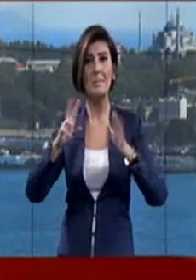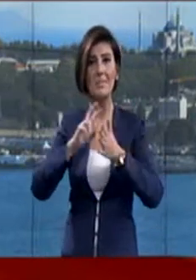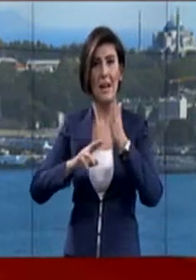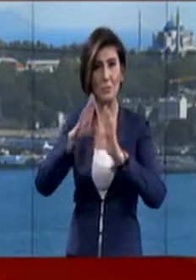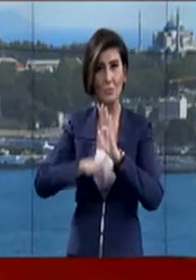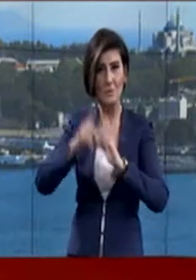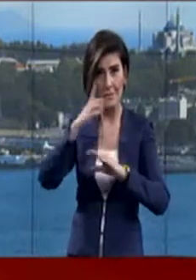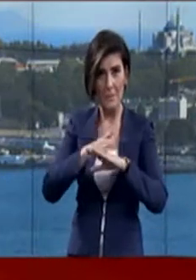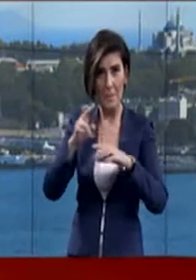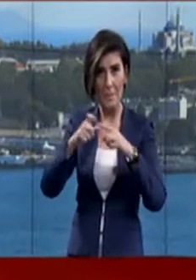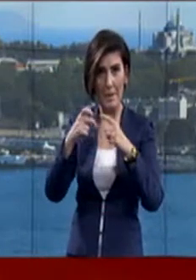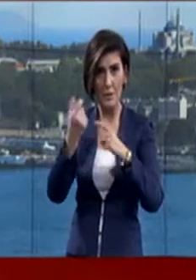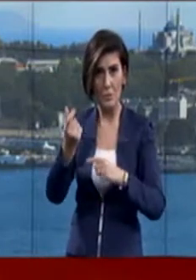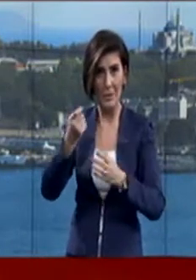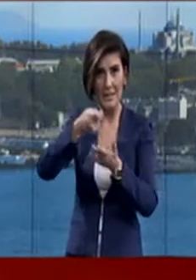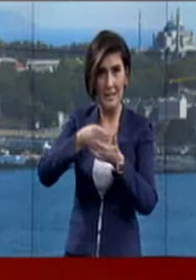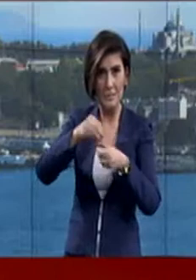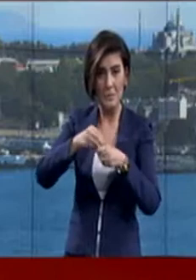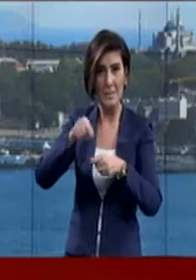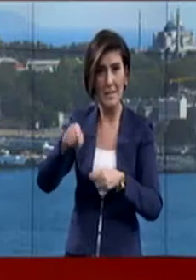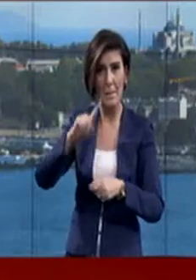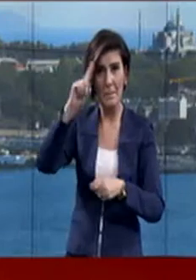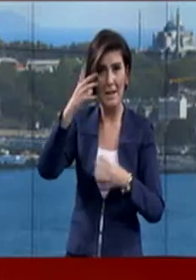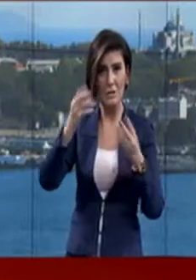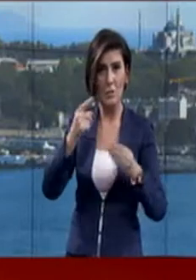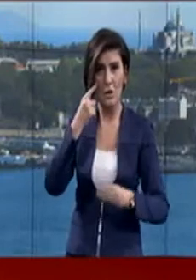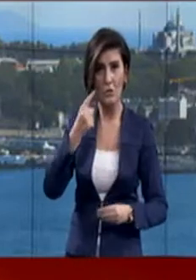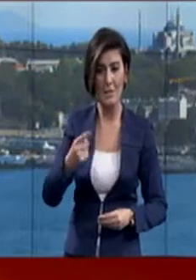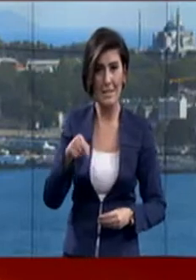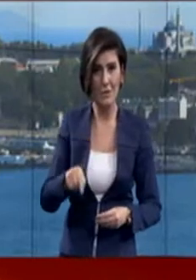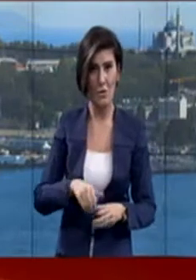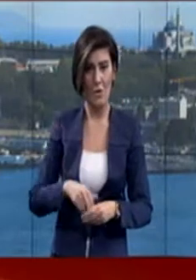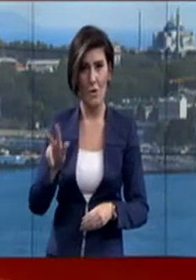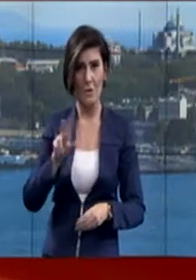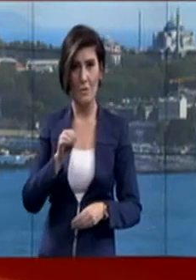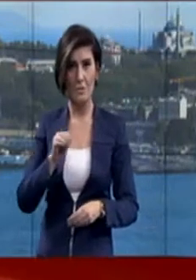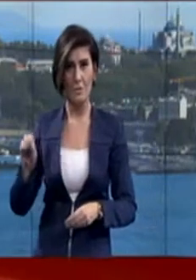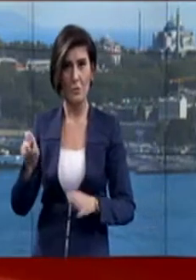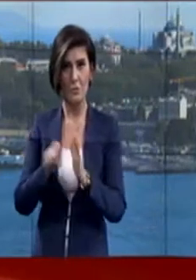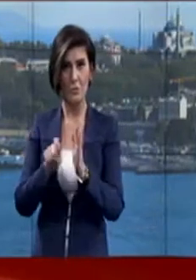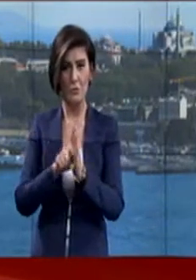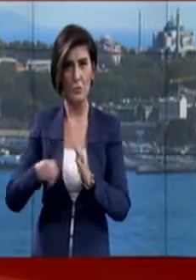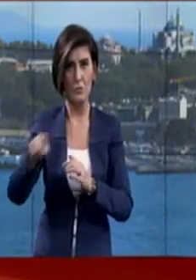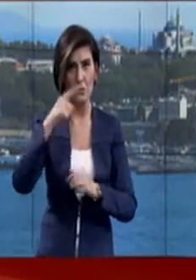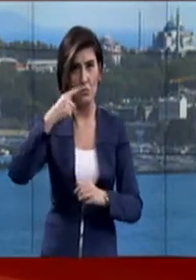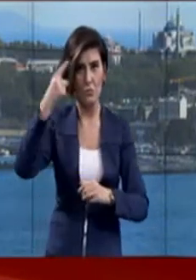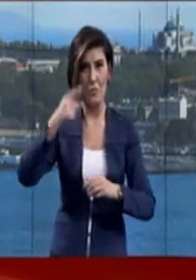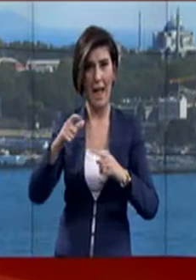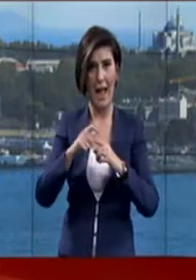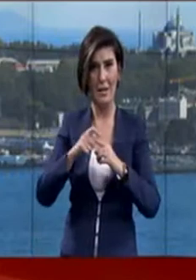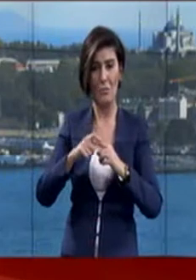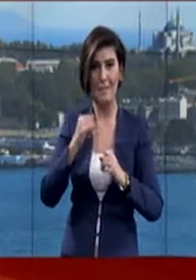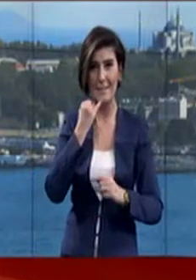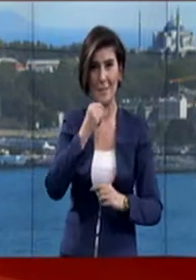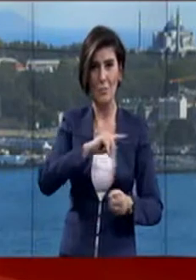düşüklüğü sebebiyle Peru yatırımcılar için bir cazibe merkezi olarak gösteriliyor. 30 milyon nüfuslu ülkede Cumhurbaşkanı Erdoğan'ın ziyareti